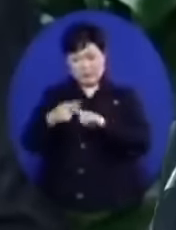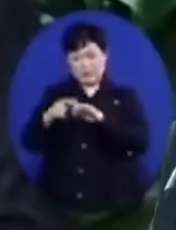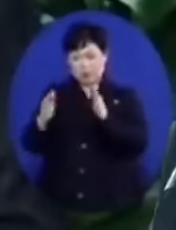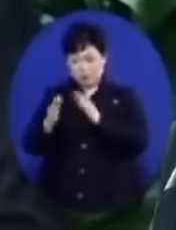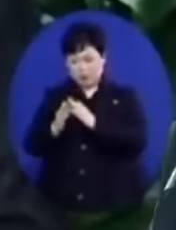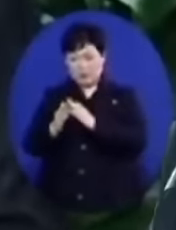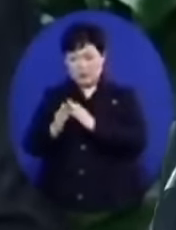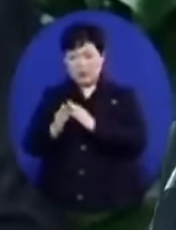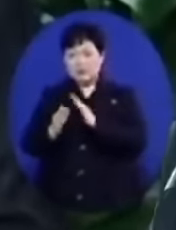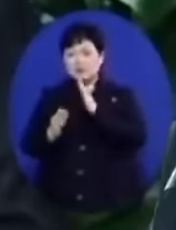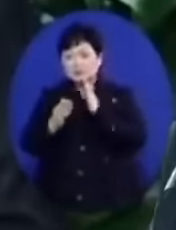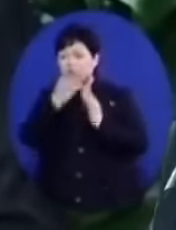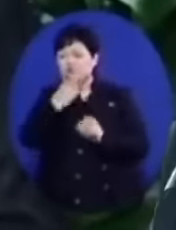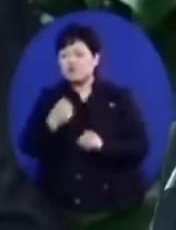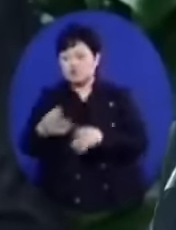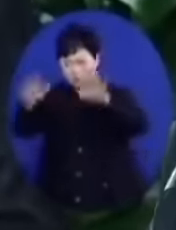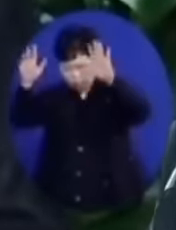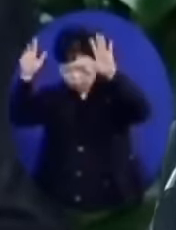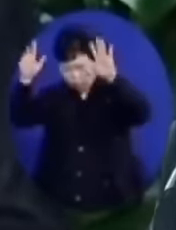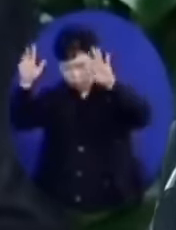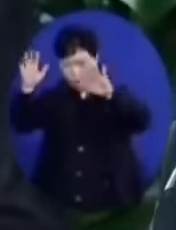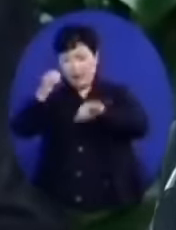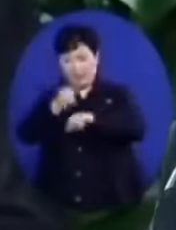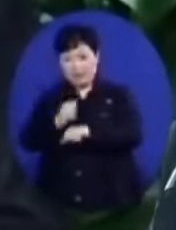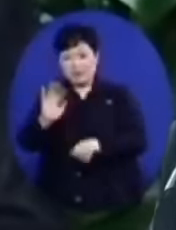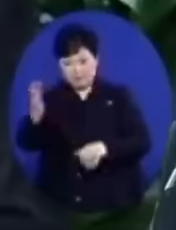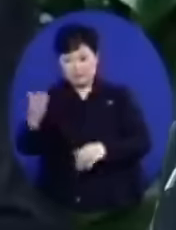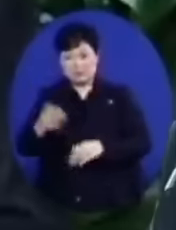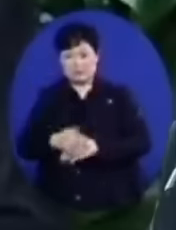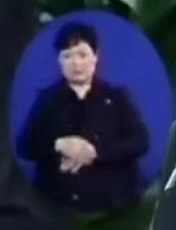목사에게 축도를 해달라고 부탁했습니다.